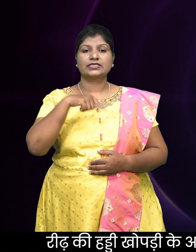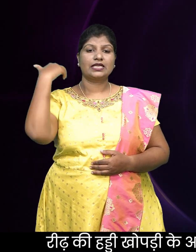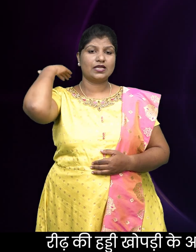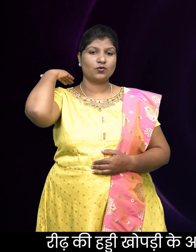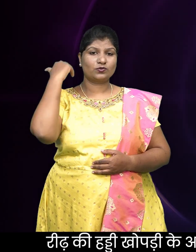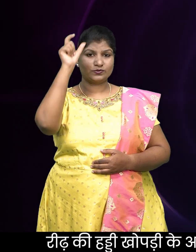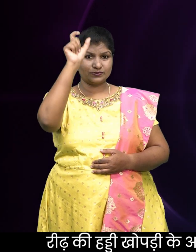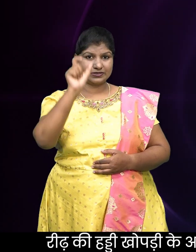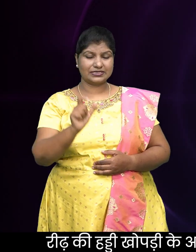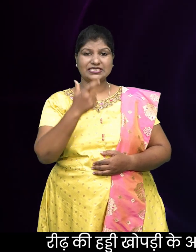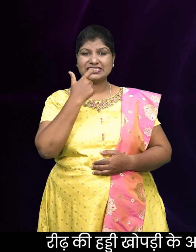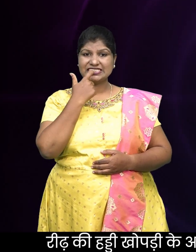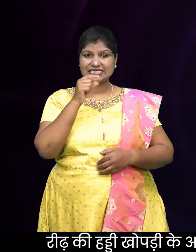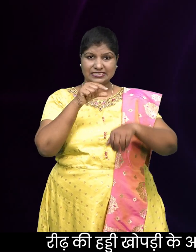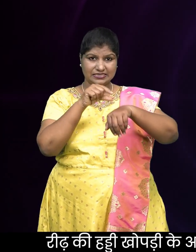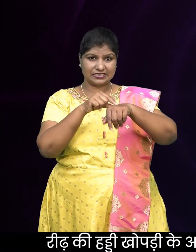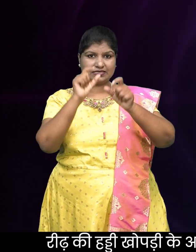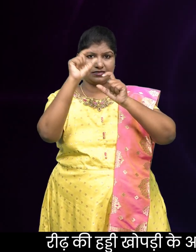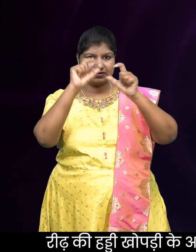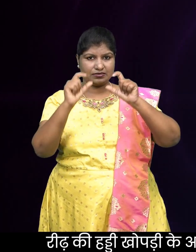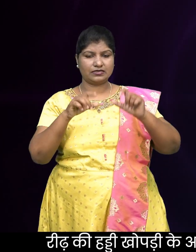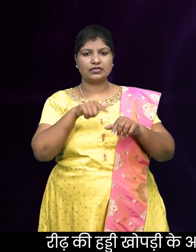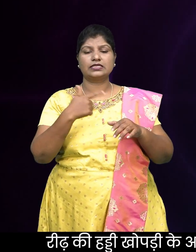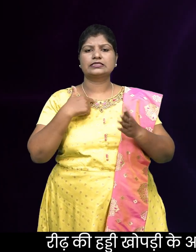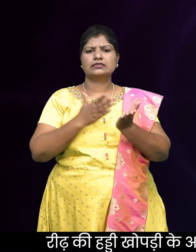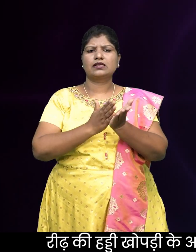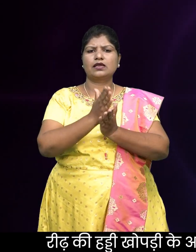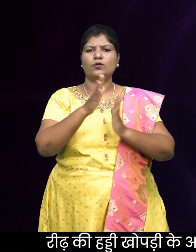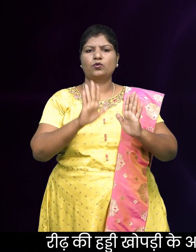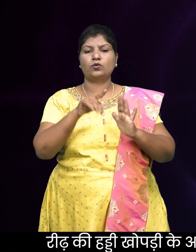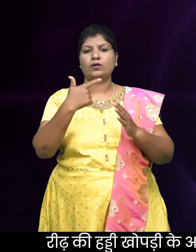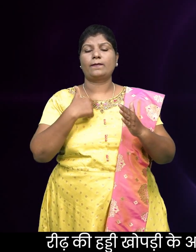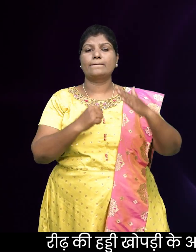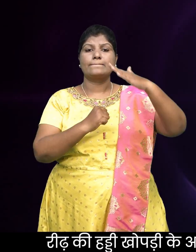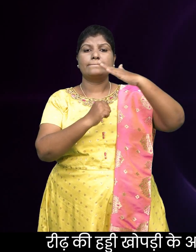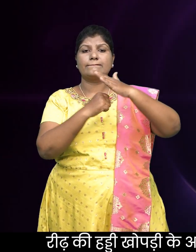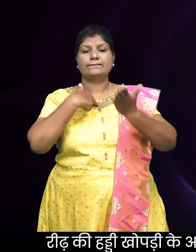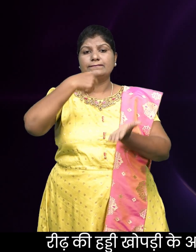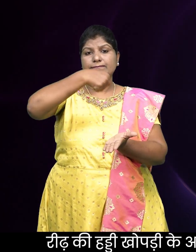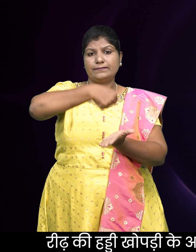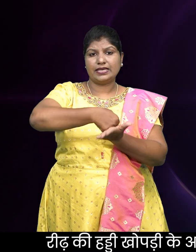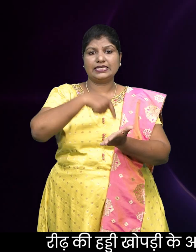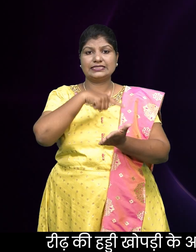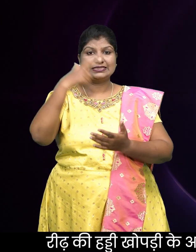रीढ़ की हड्डी खोपड़ी के आधार से लेकर कूल्हे की हड्डी तक एक नली बनाता है।